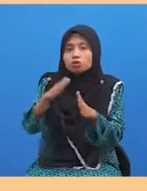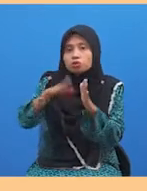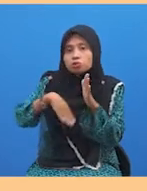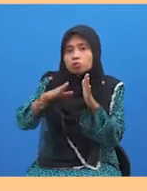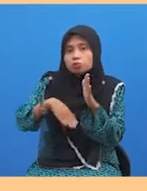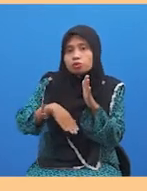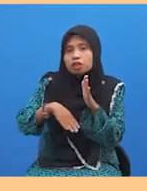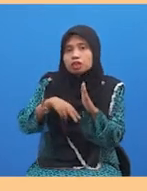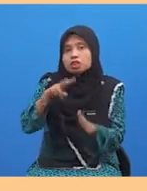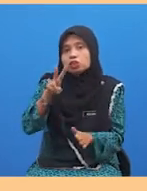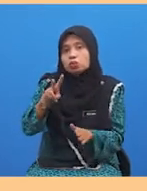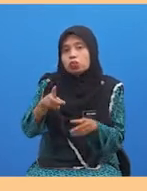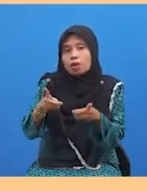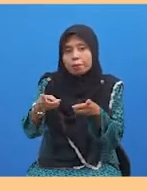menyatakan